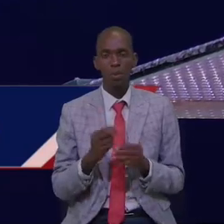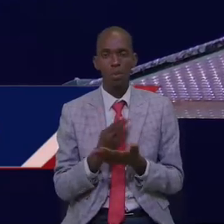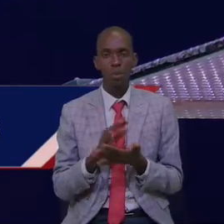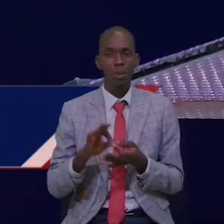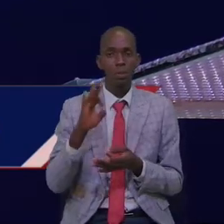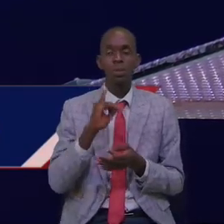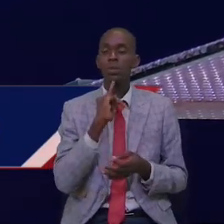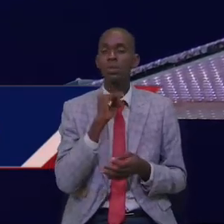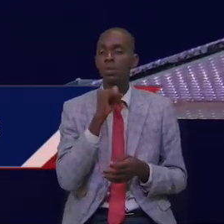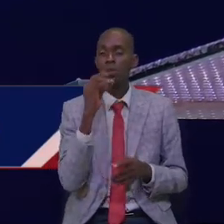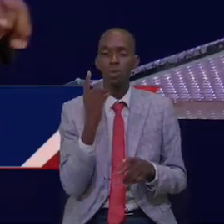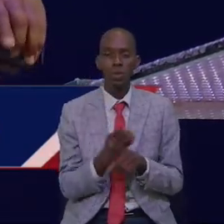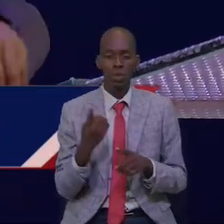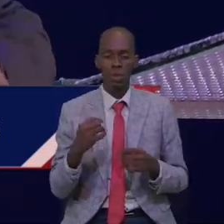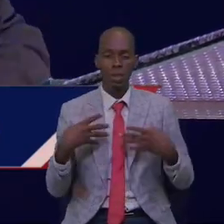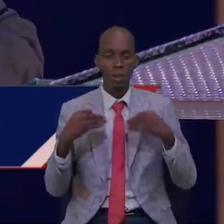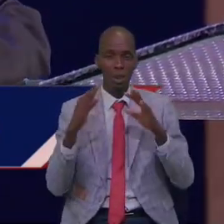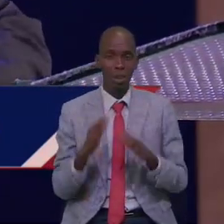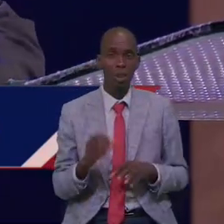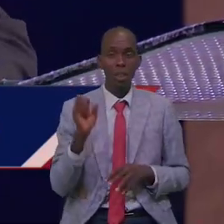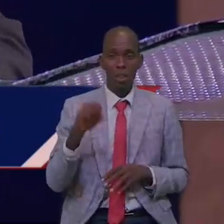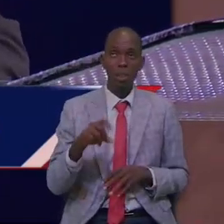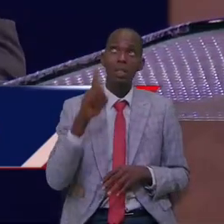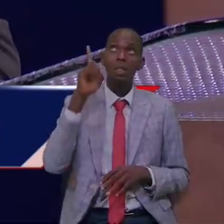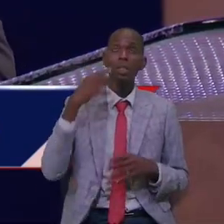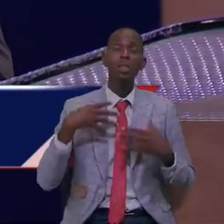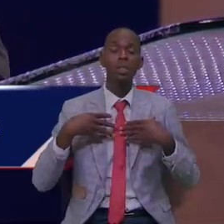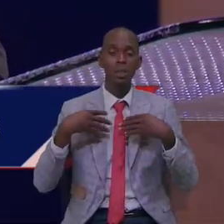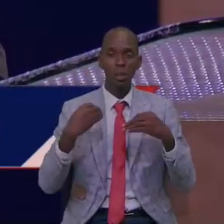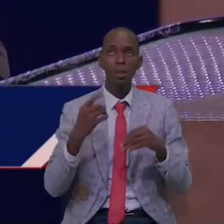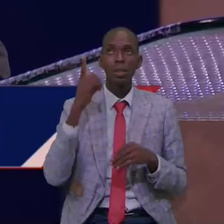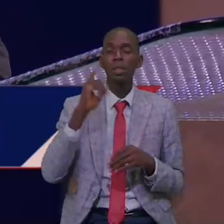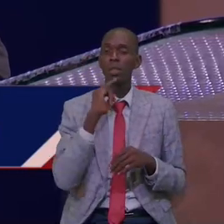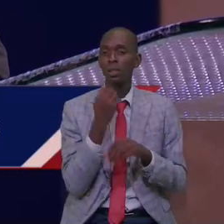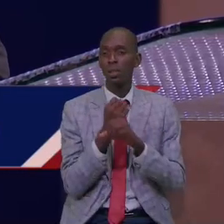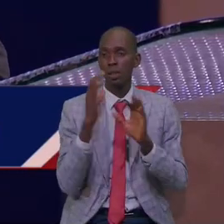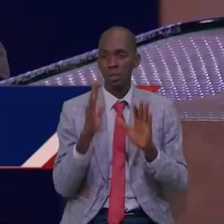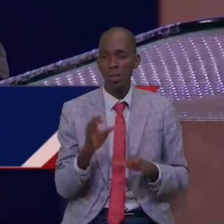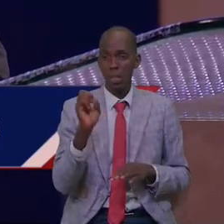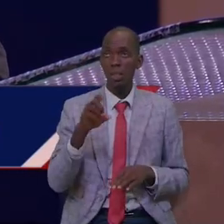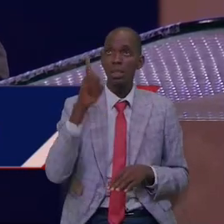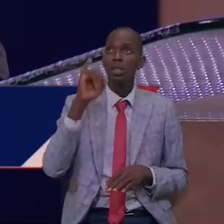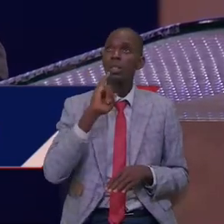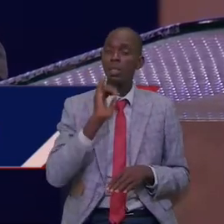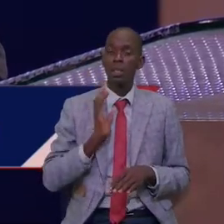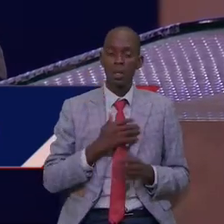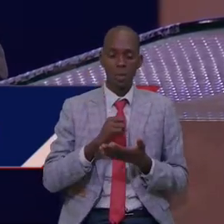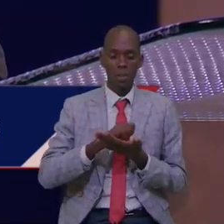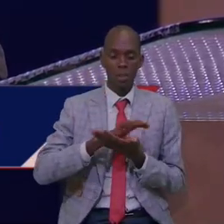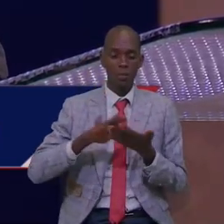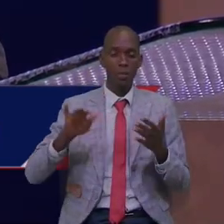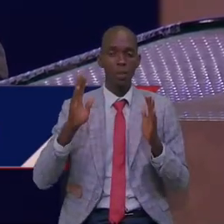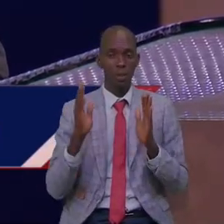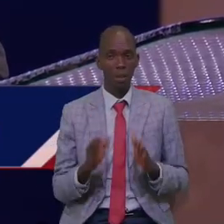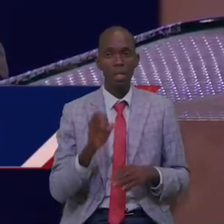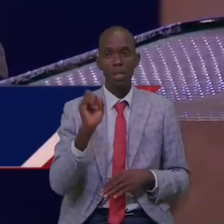Saint-Esprit, Christ, non seulement il guérit, oui, il guérit, il est le sauveur, oui, il est celui qui sanctifie, oui,